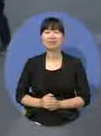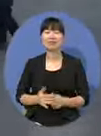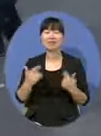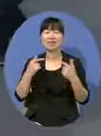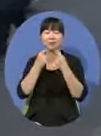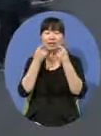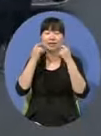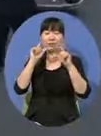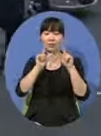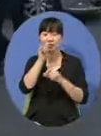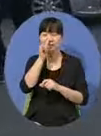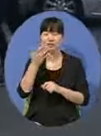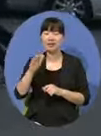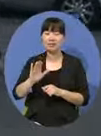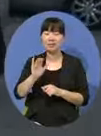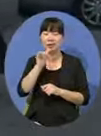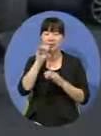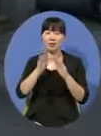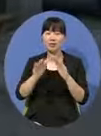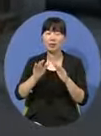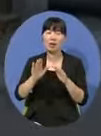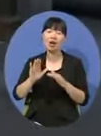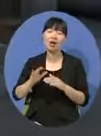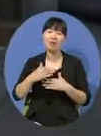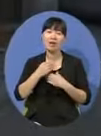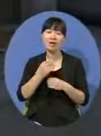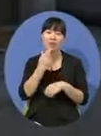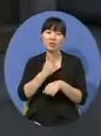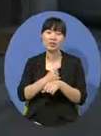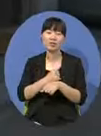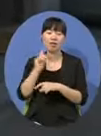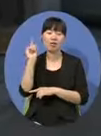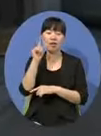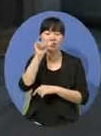항상 밝은 모습이지만 결코 평탄치 않았던 야구 인생이라는 걸